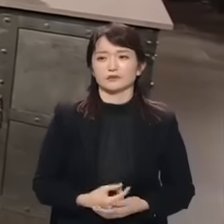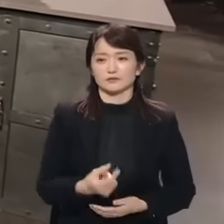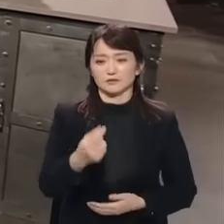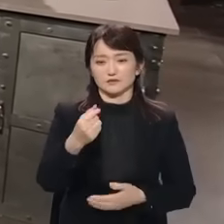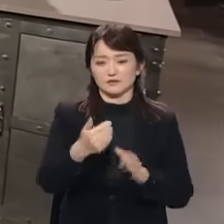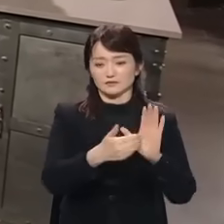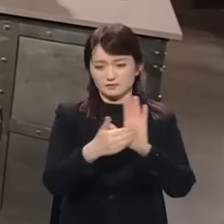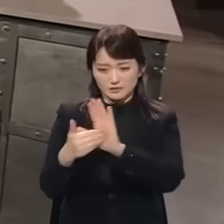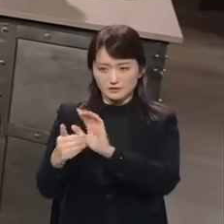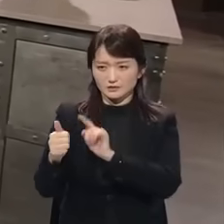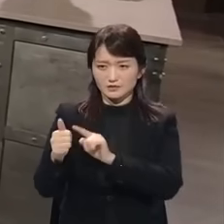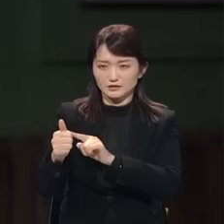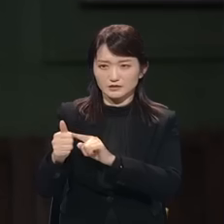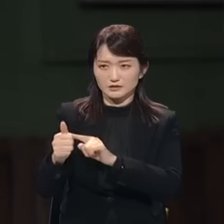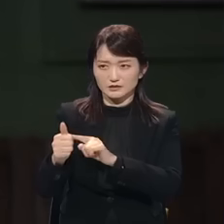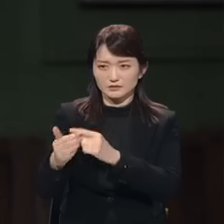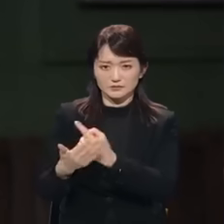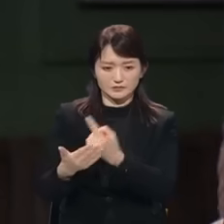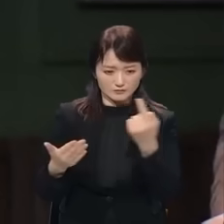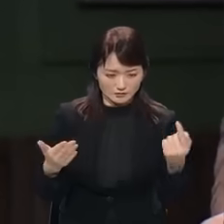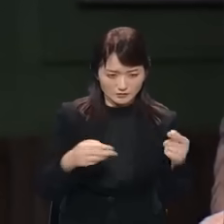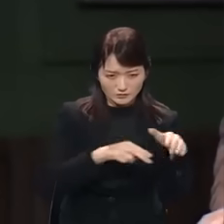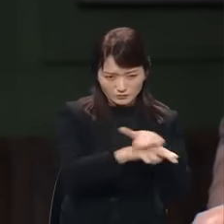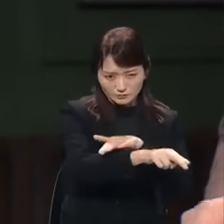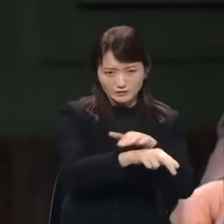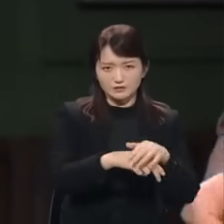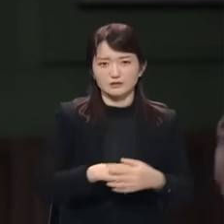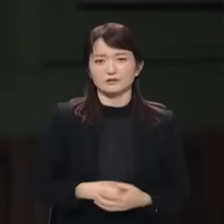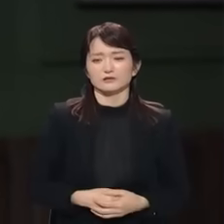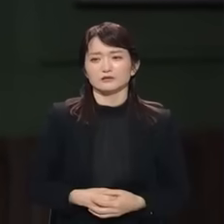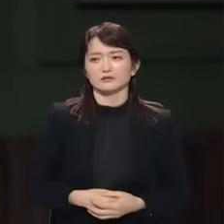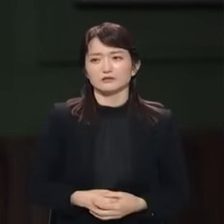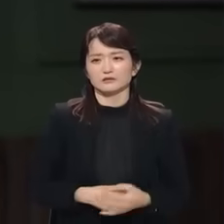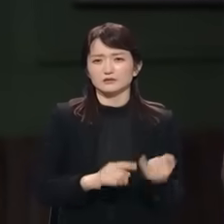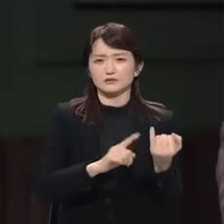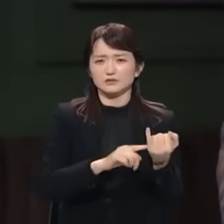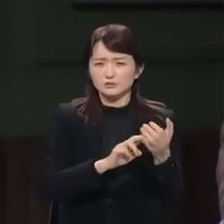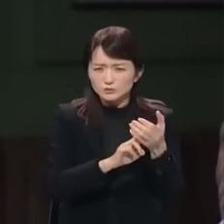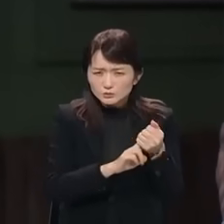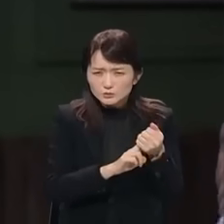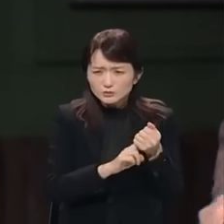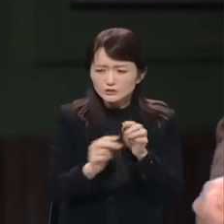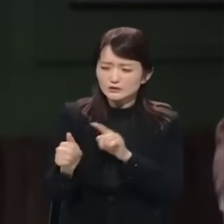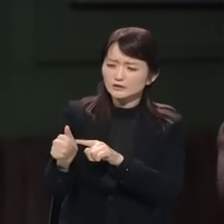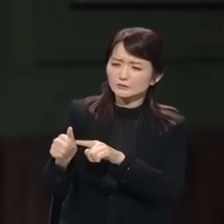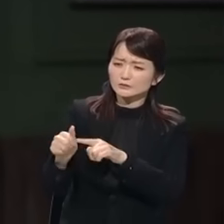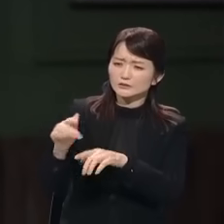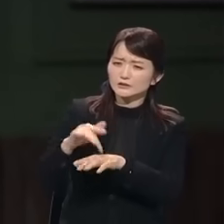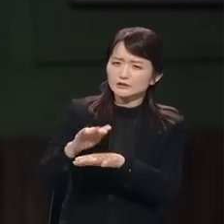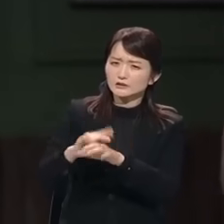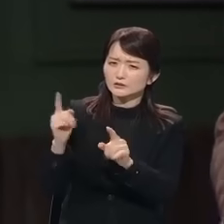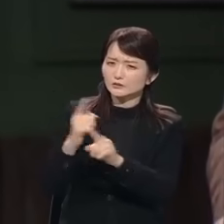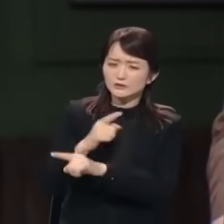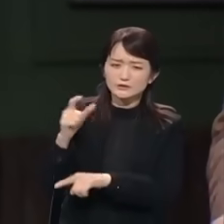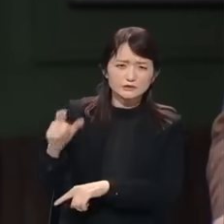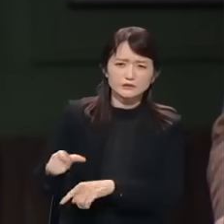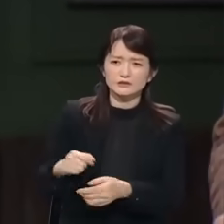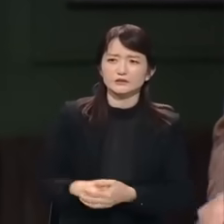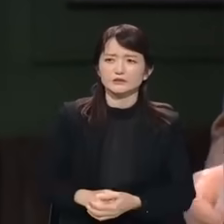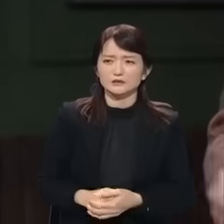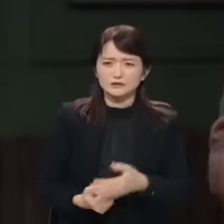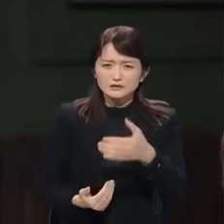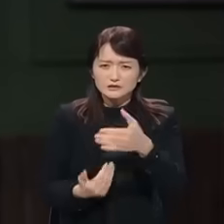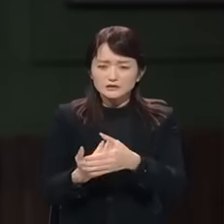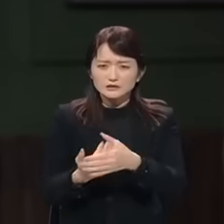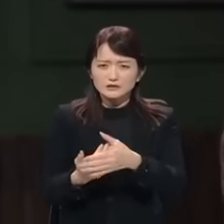차단하시고 그 사람의 세상에서 도망치세요 하셨고요 진보라 님 여자분 잠적 하세요 저 남자 못 고칩니다 스타님 이러다 사건